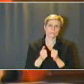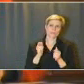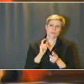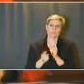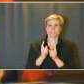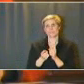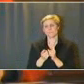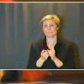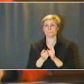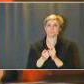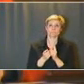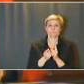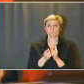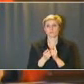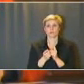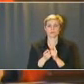en